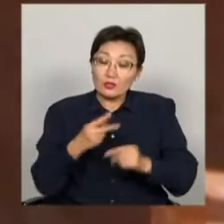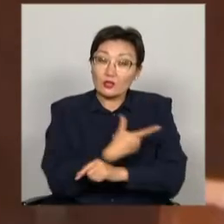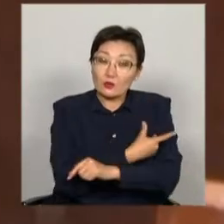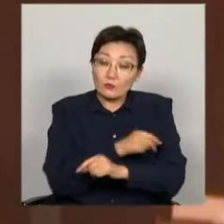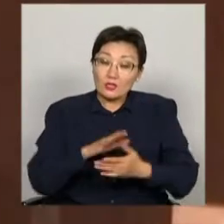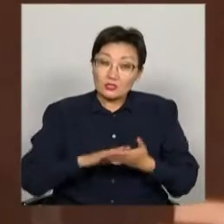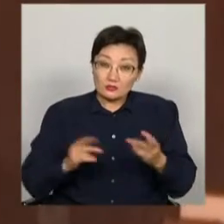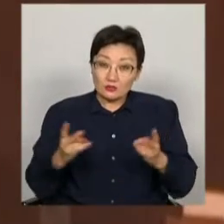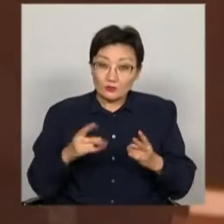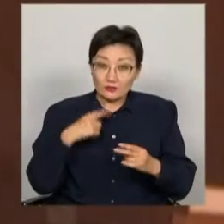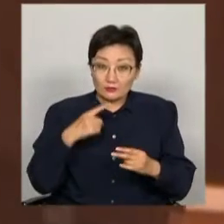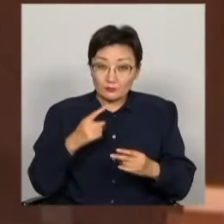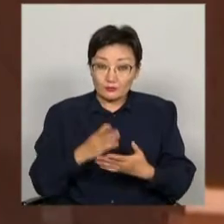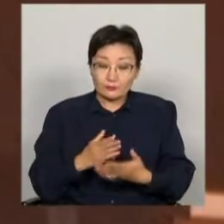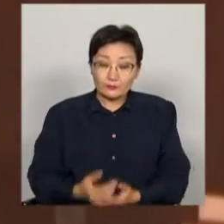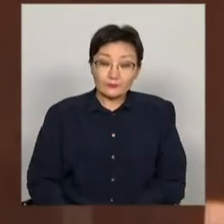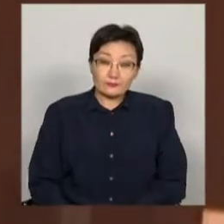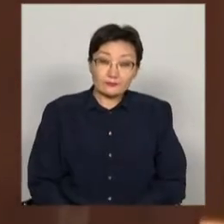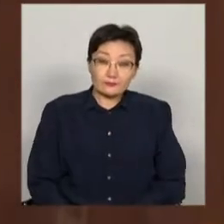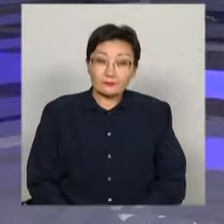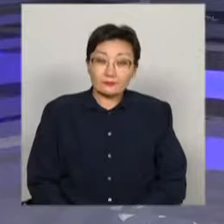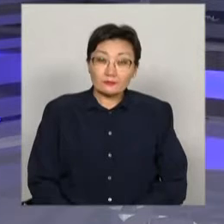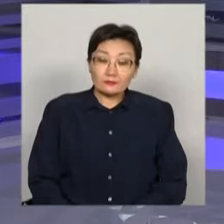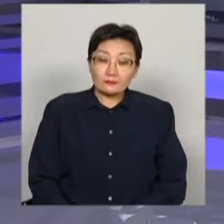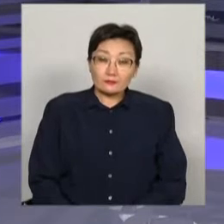жалғастыру қажеттігін алға тартып отыр.